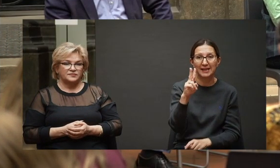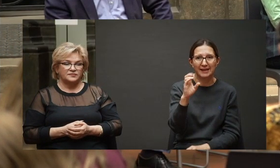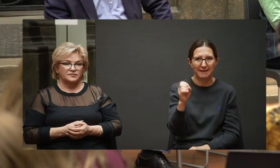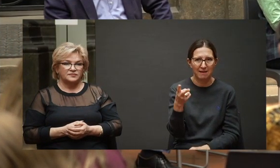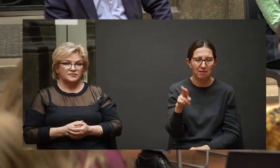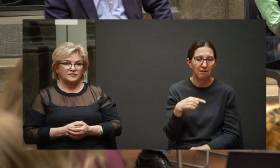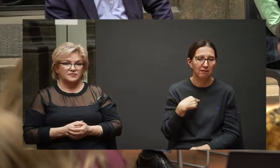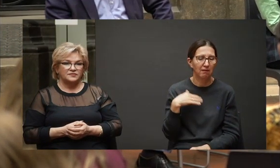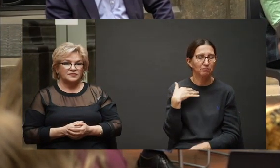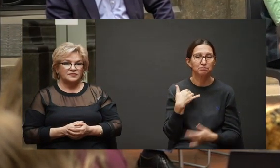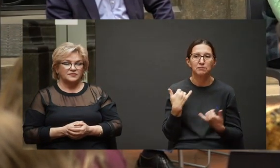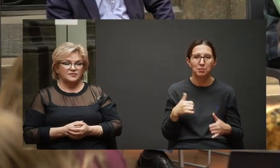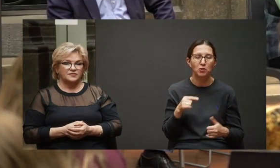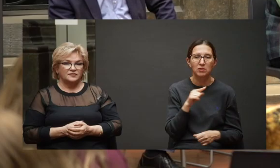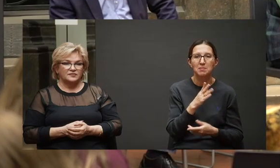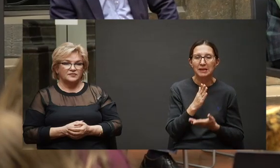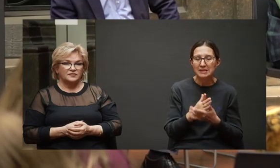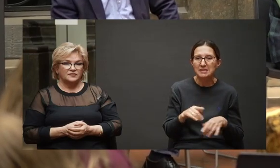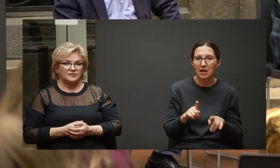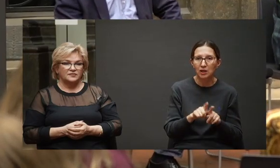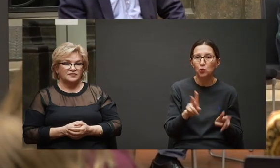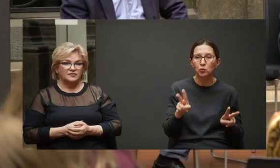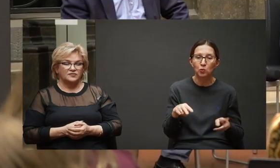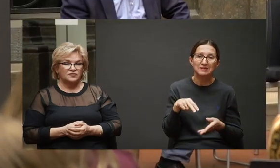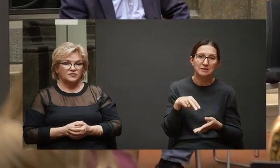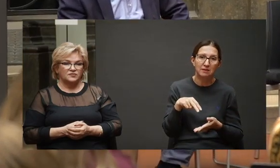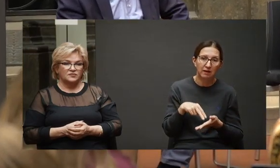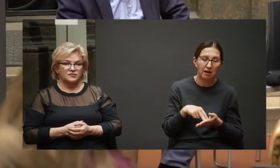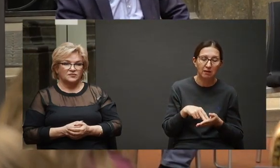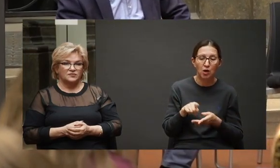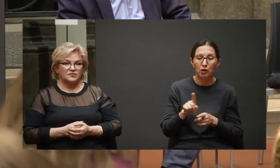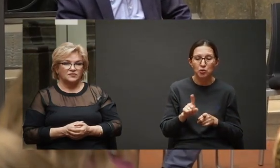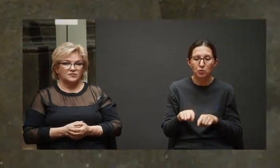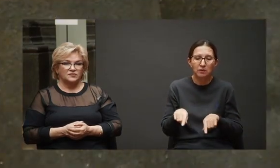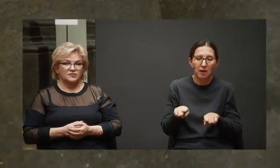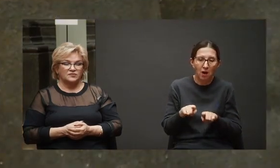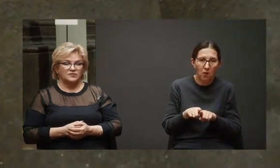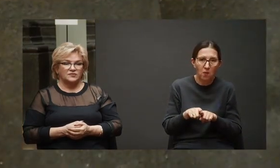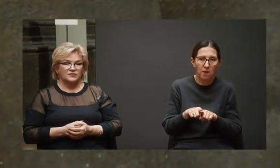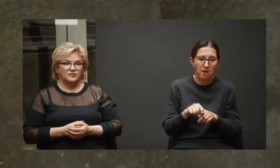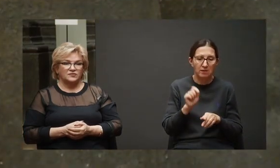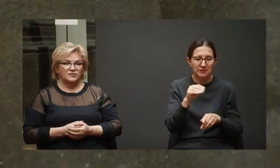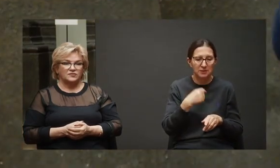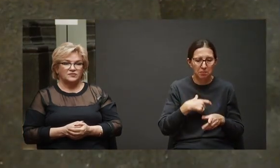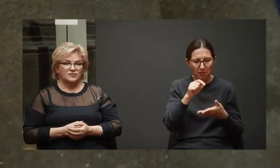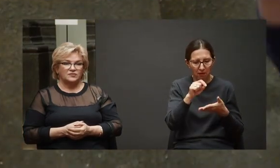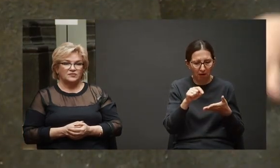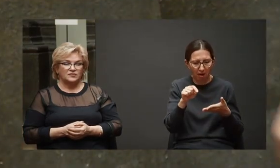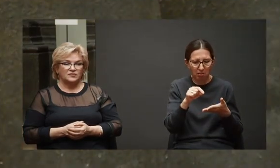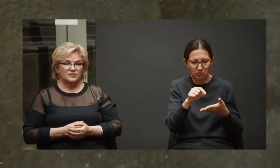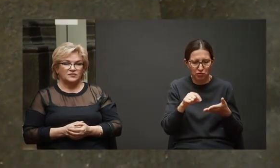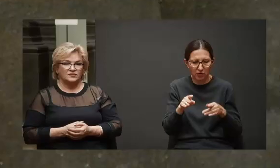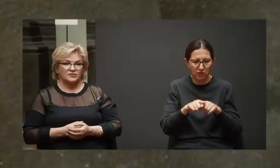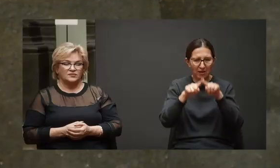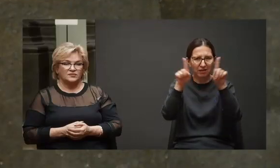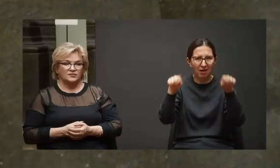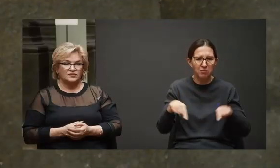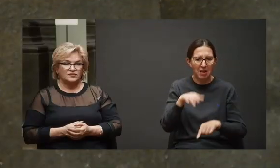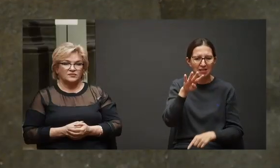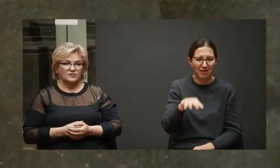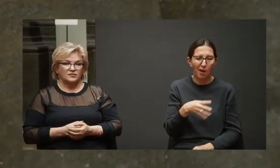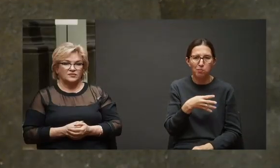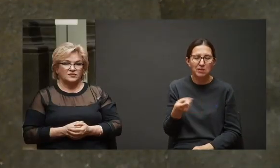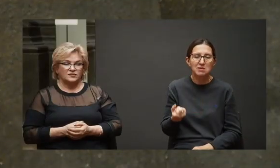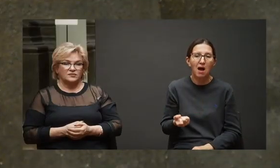меня поразило, что там есть такие люди, которые стоят в отделе и что-то такое вот ставят галочки какие-то в таких больших таблицах. А